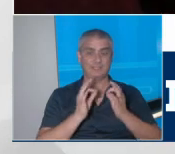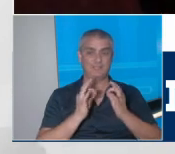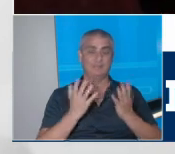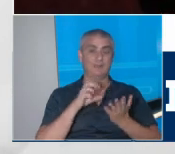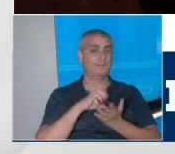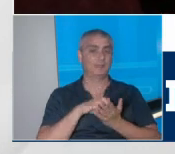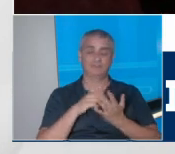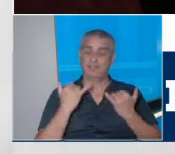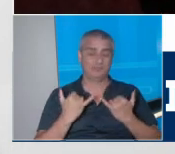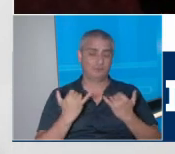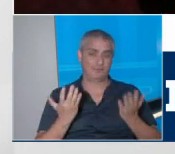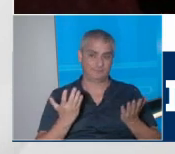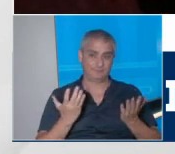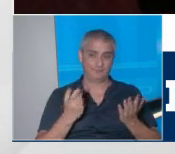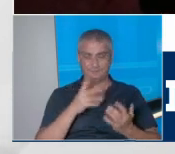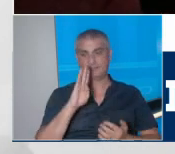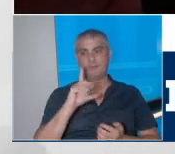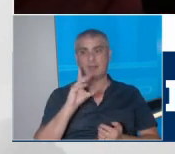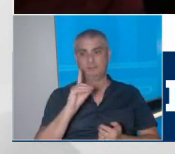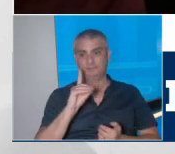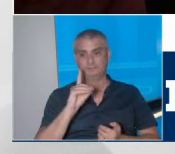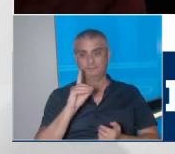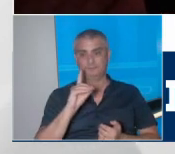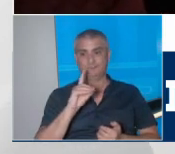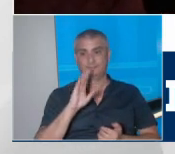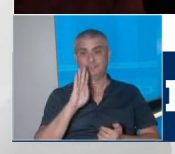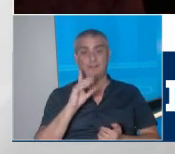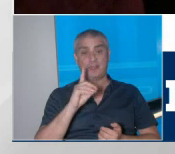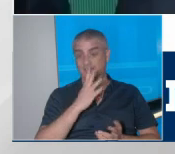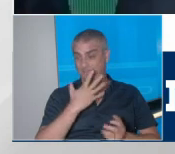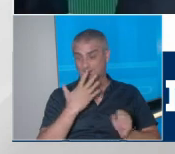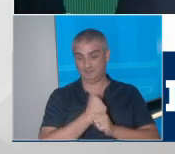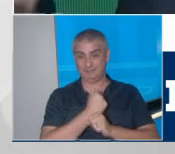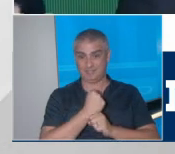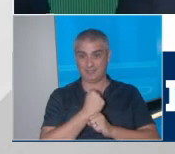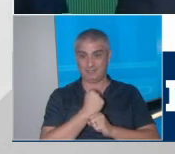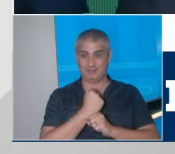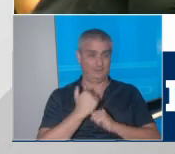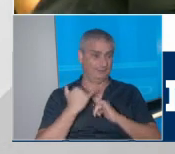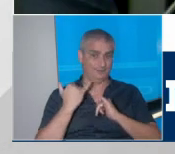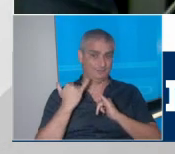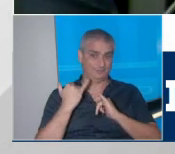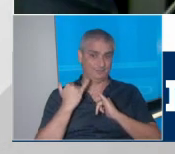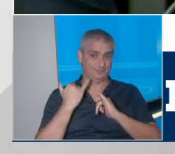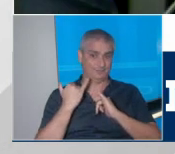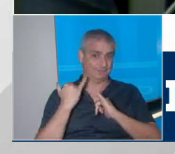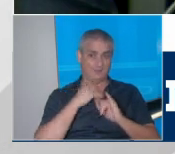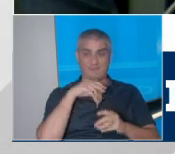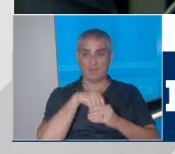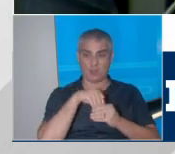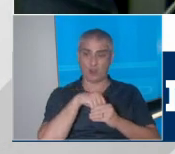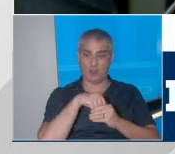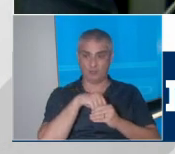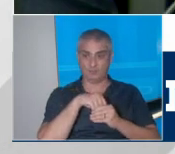השחקן המרכזי כרגע זה בלד. בלד, אם תצליח להביא קולות,